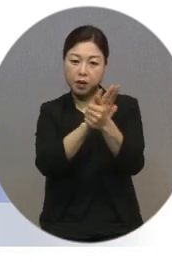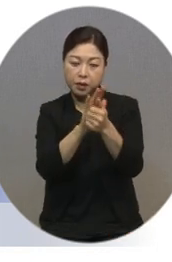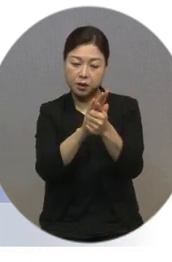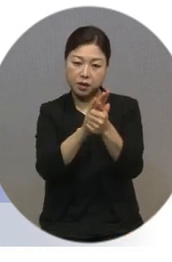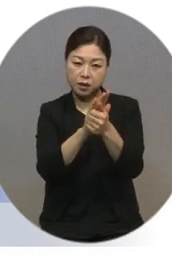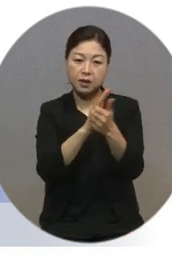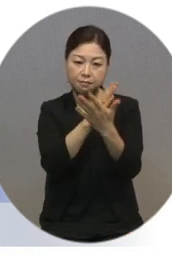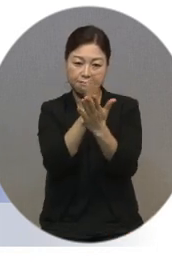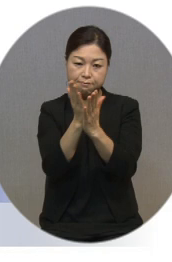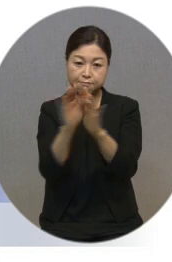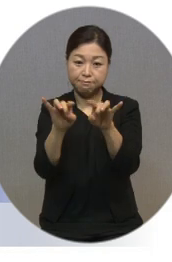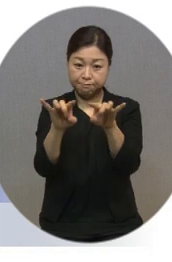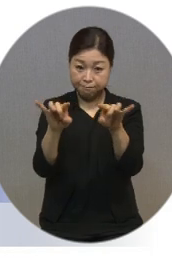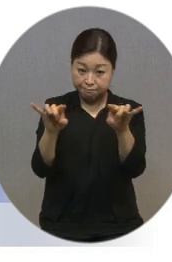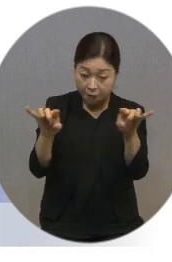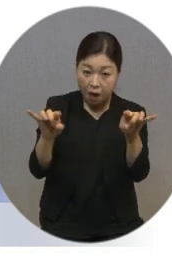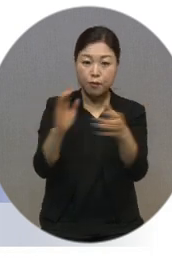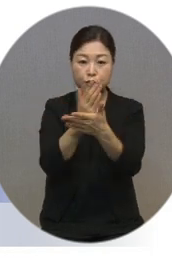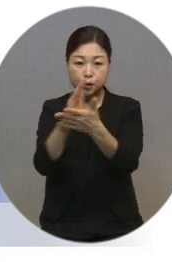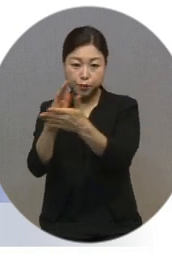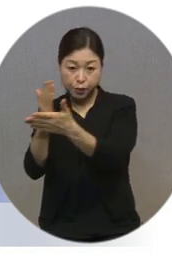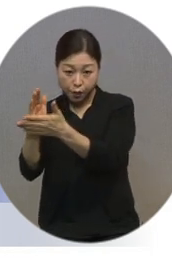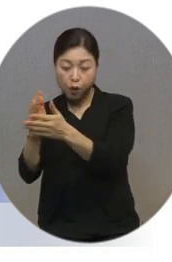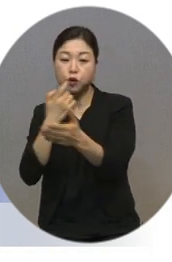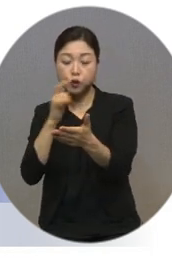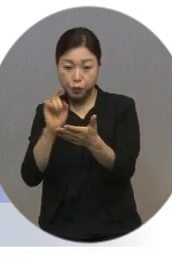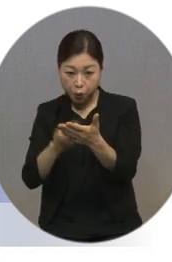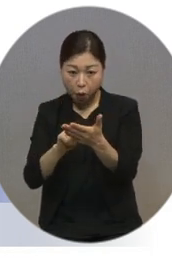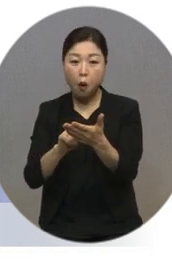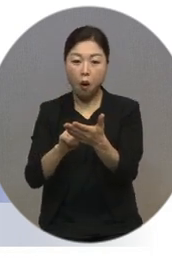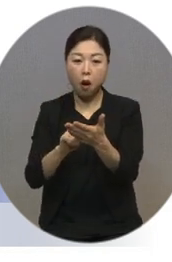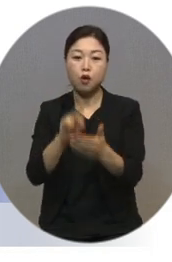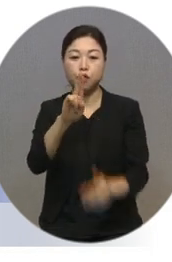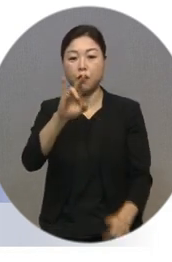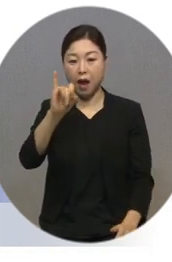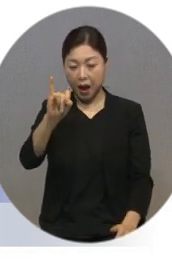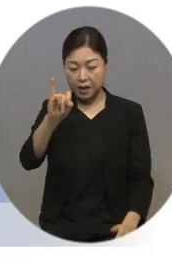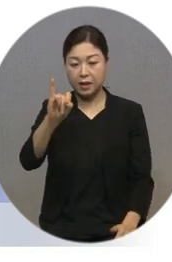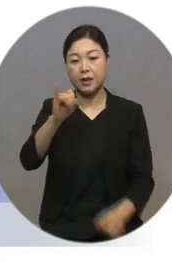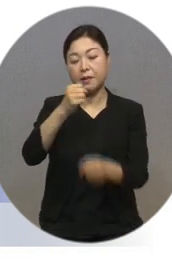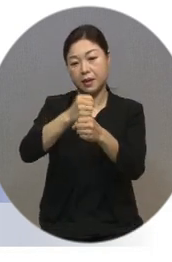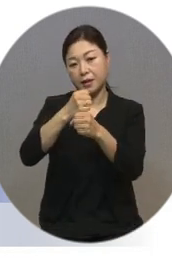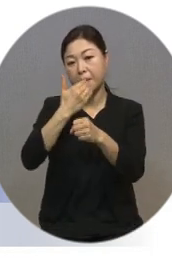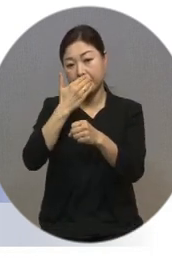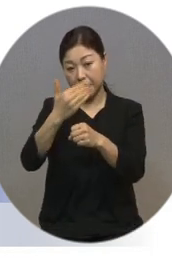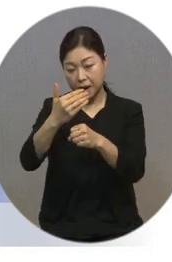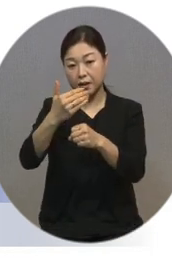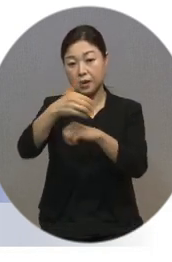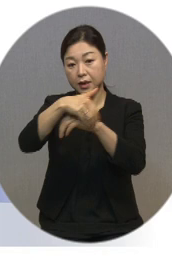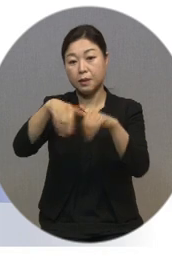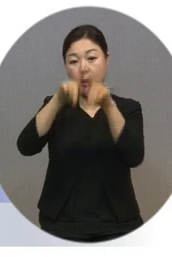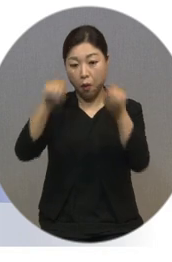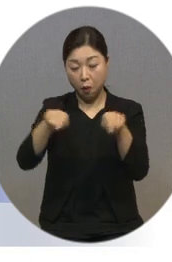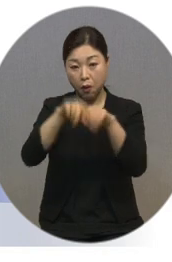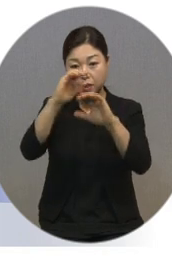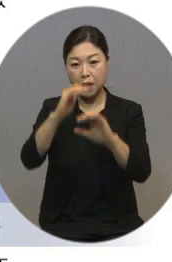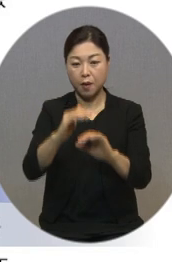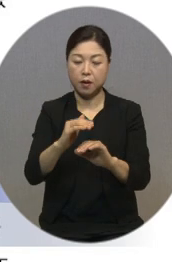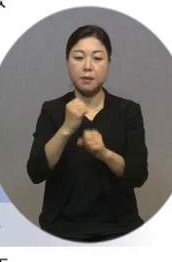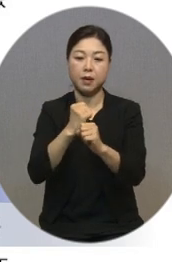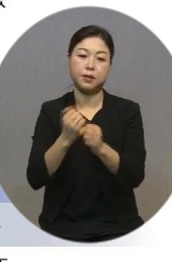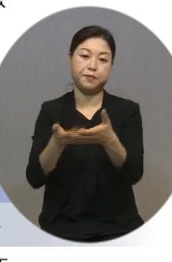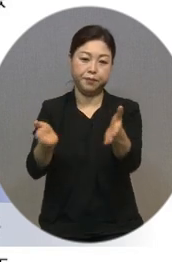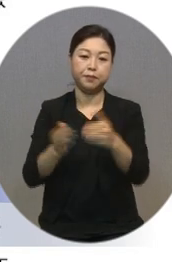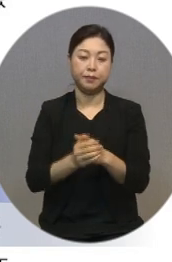쉽고 일관되게 UI 설계할 수 있도록이 디자인 지치 및 UI 가이드를 제공하고 있습니다